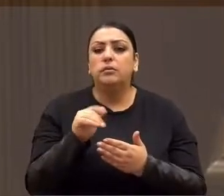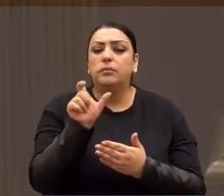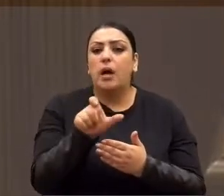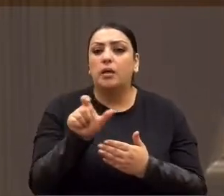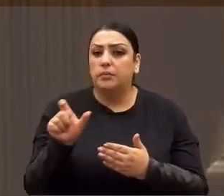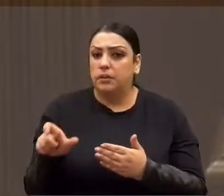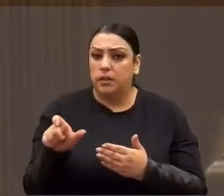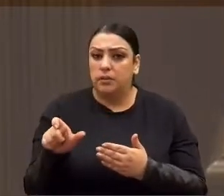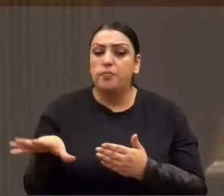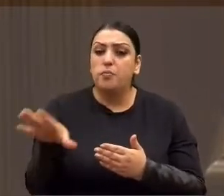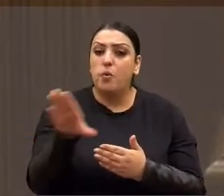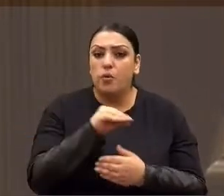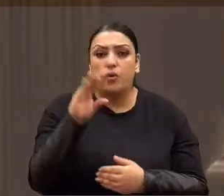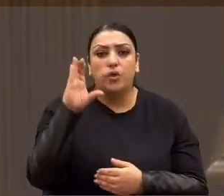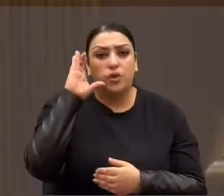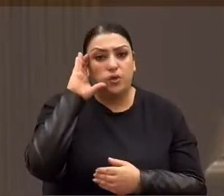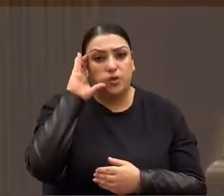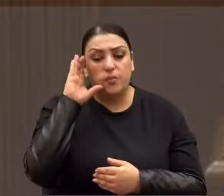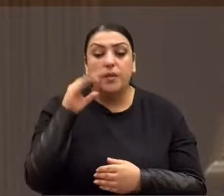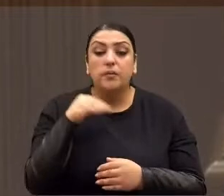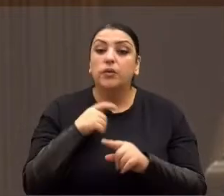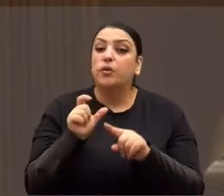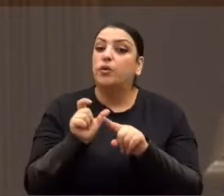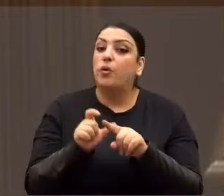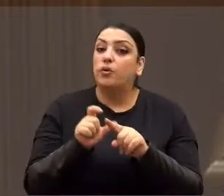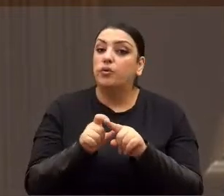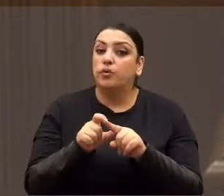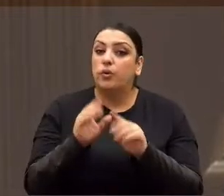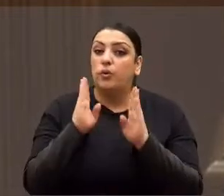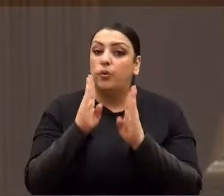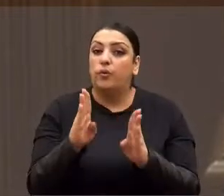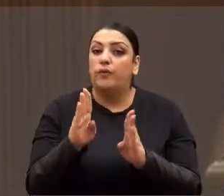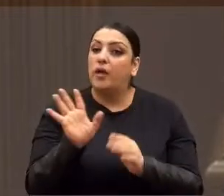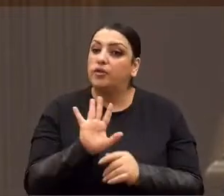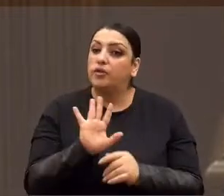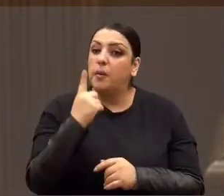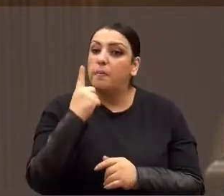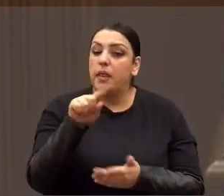իմ խոսքը ուղված չէ միայն ներկաներին։